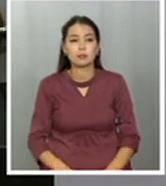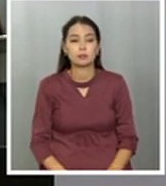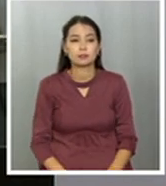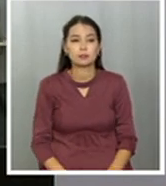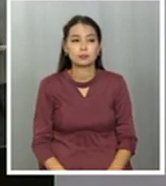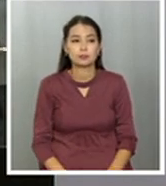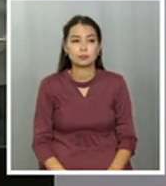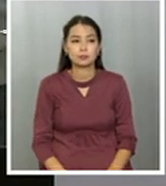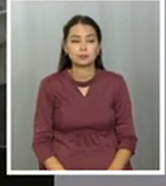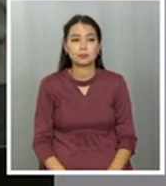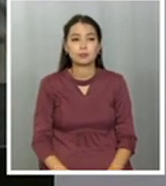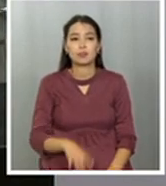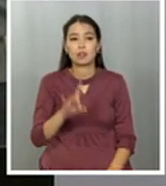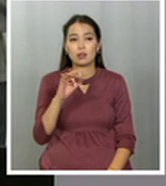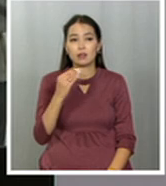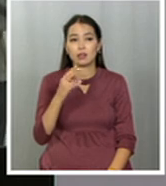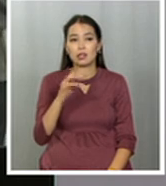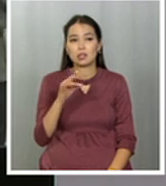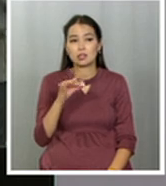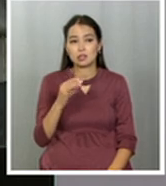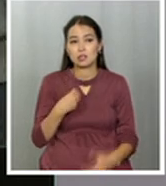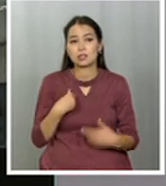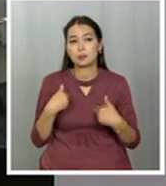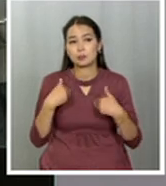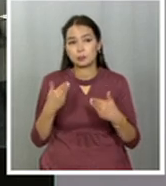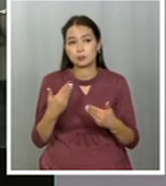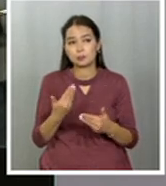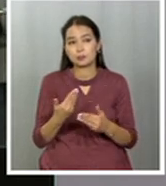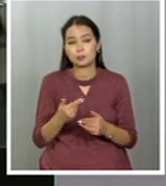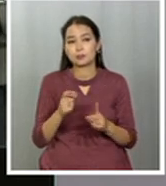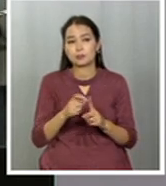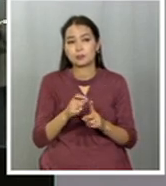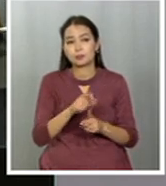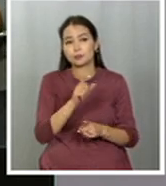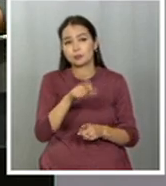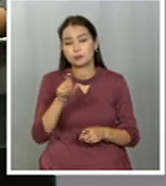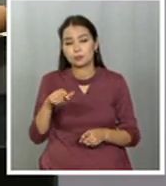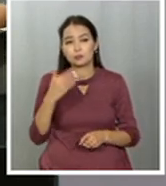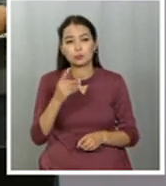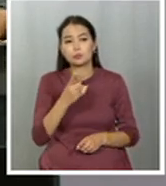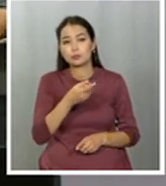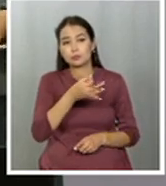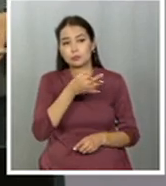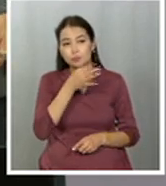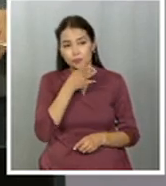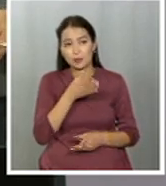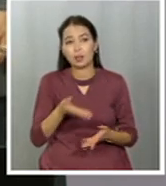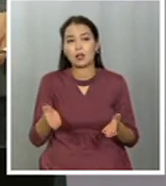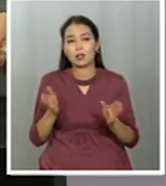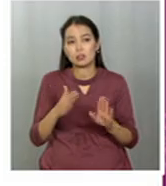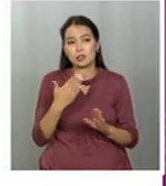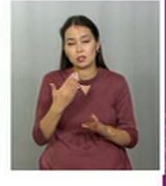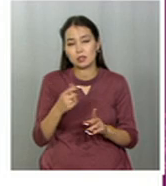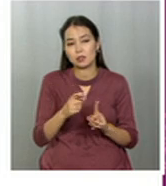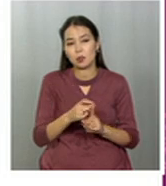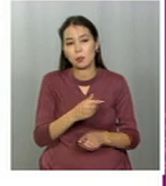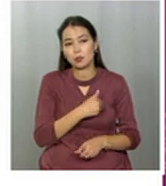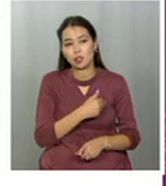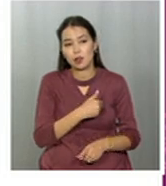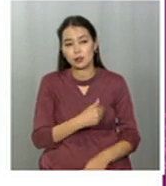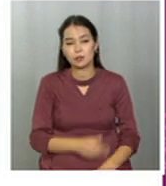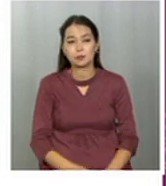На этапе рефлексии я предлагаю вам отметить два момента, которые вам понравились, и оставить одно пожелание.